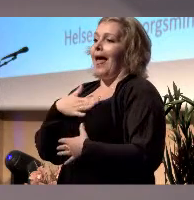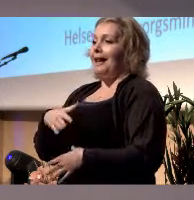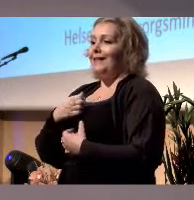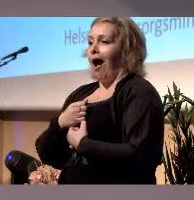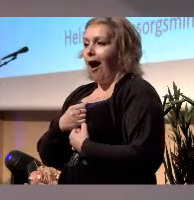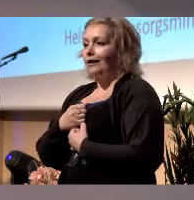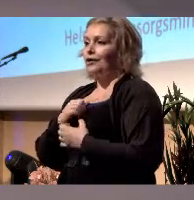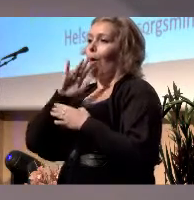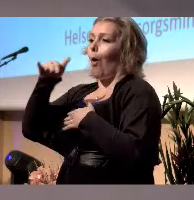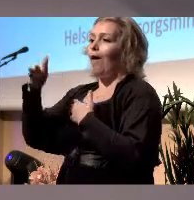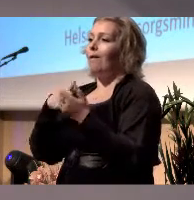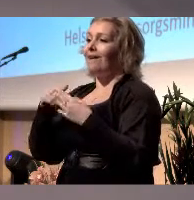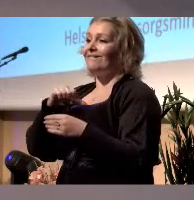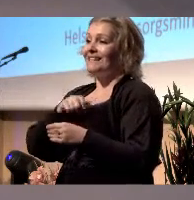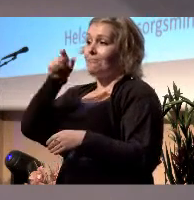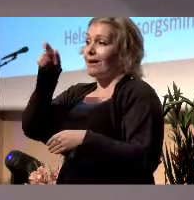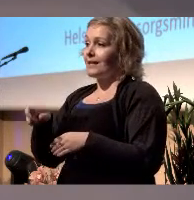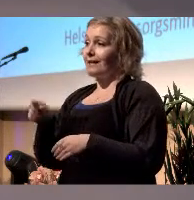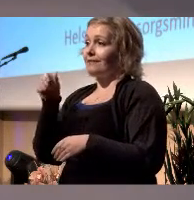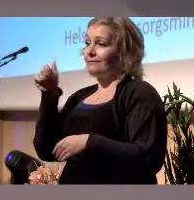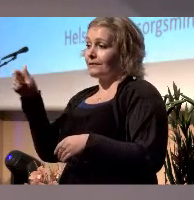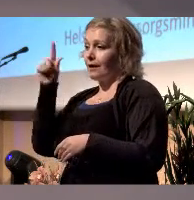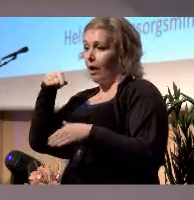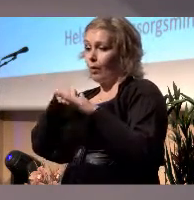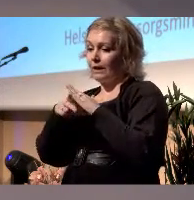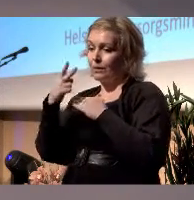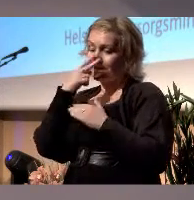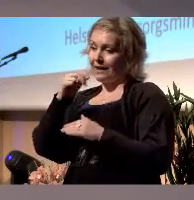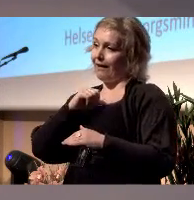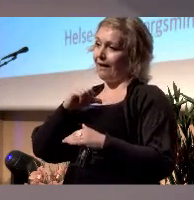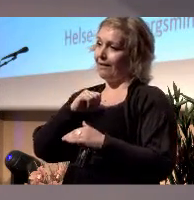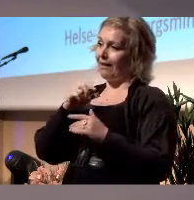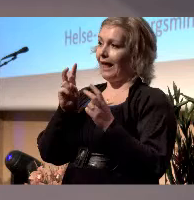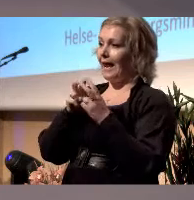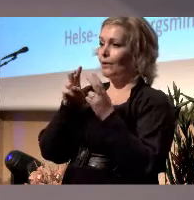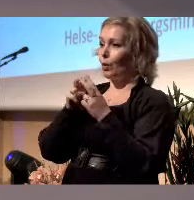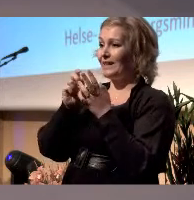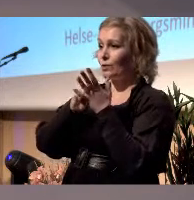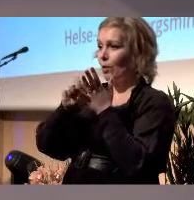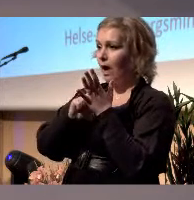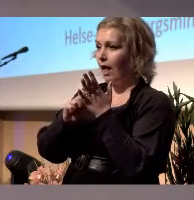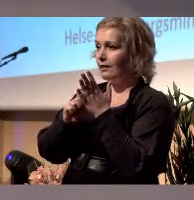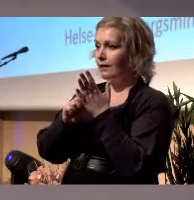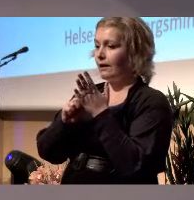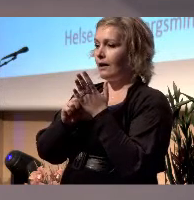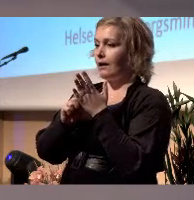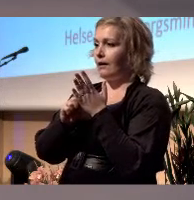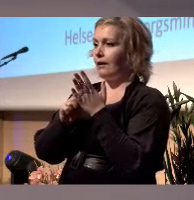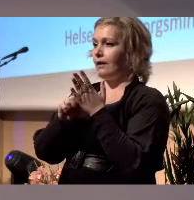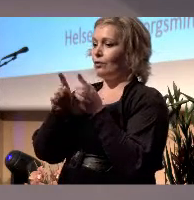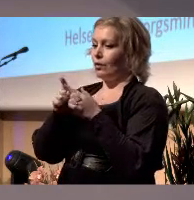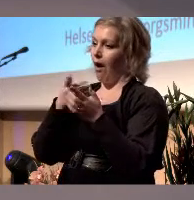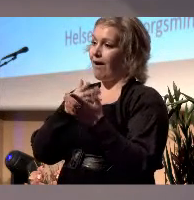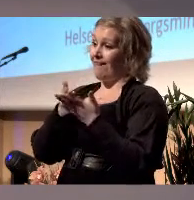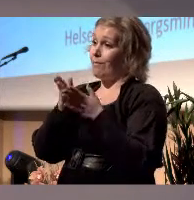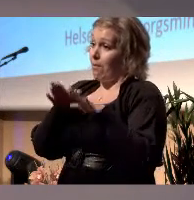mer overbehandling dersom pasienten skal kunne se sin egen elektroniske journal når det skal være på